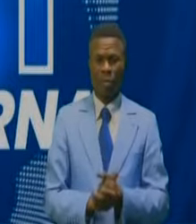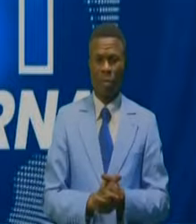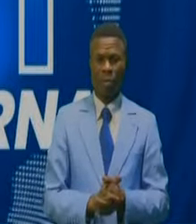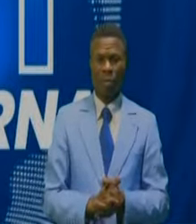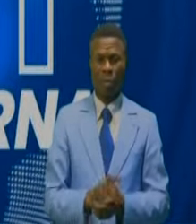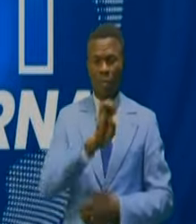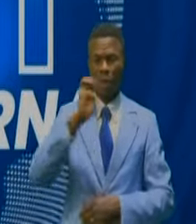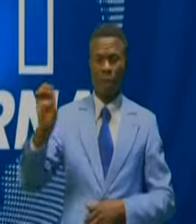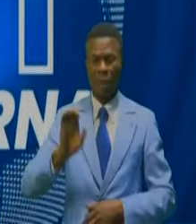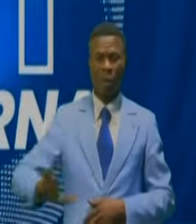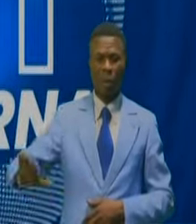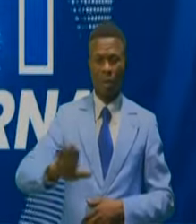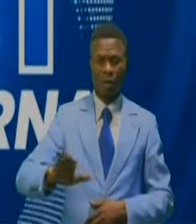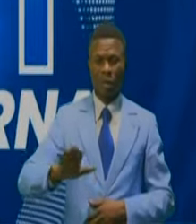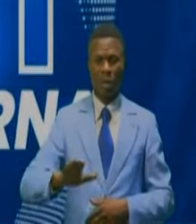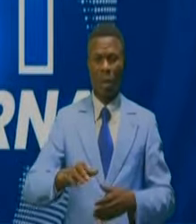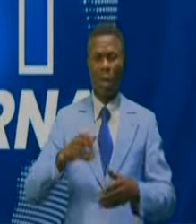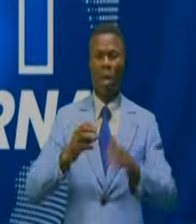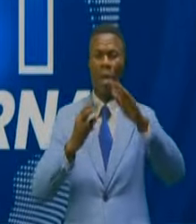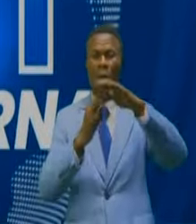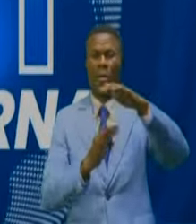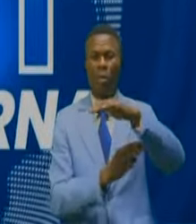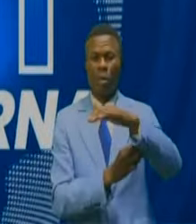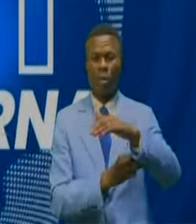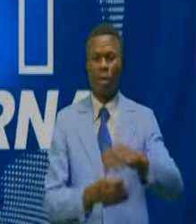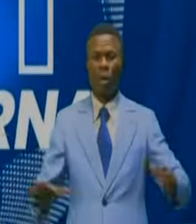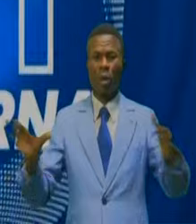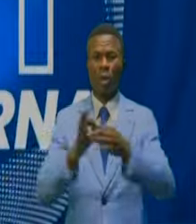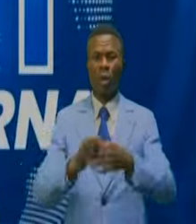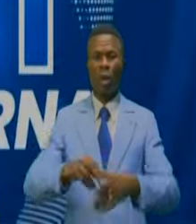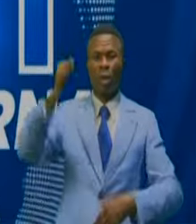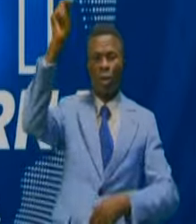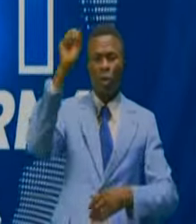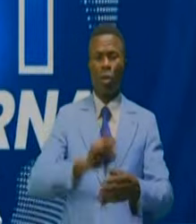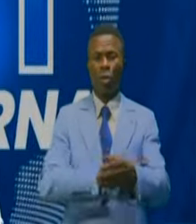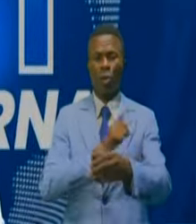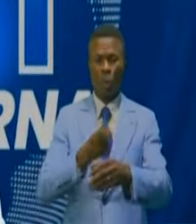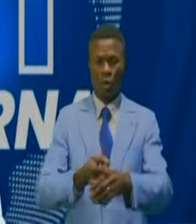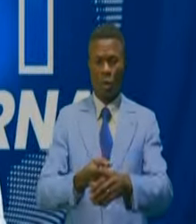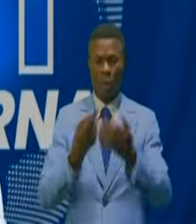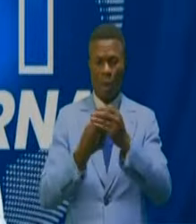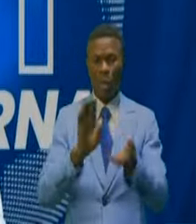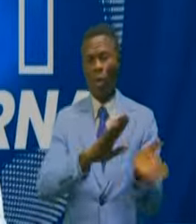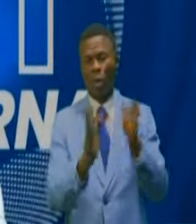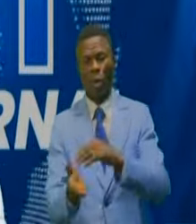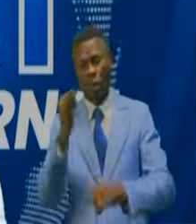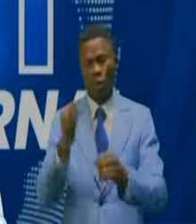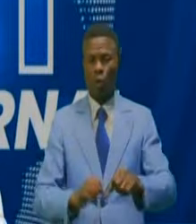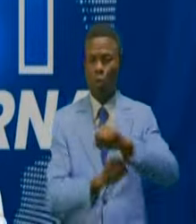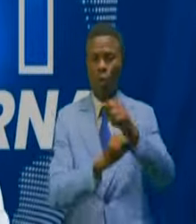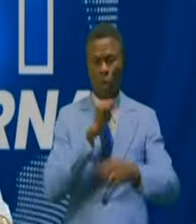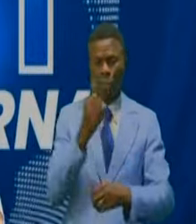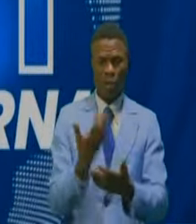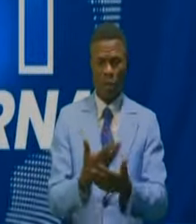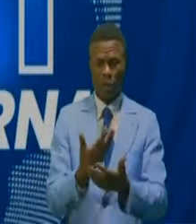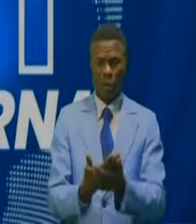Direction l'est du pays, le pont Renga qui relie le nord et le sud de la province du Nord Kivu pourrait s'effondrer si rien n'est fait pour stopper